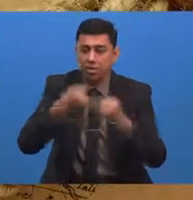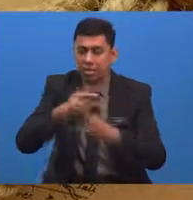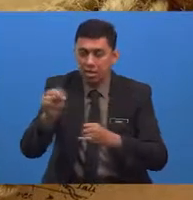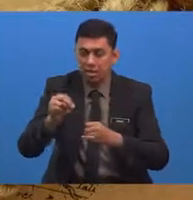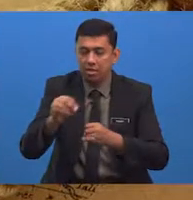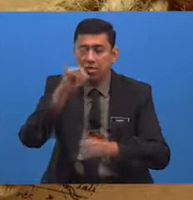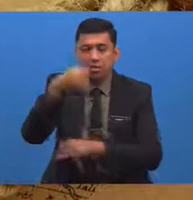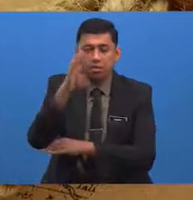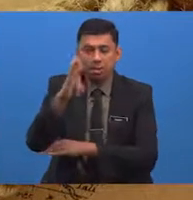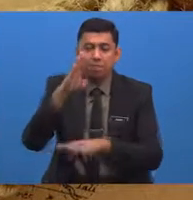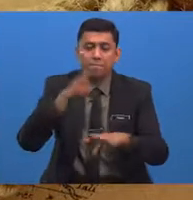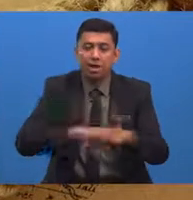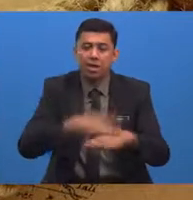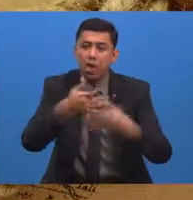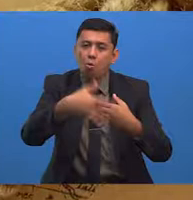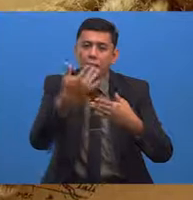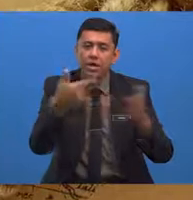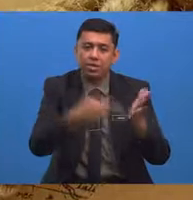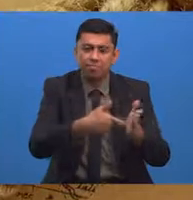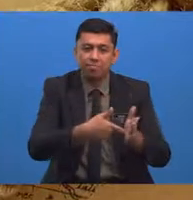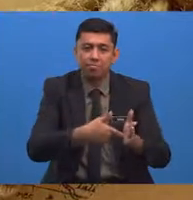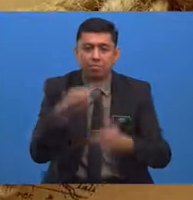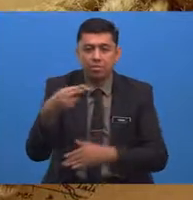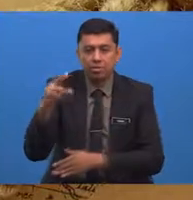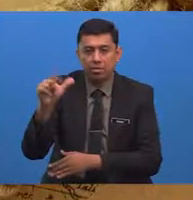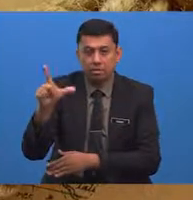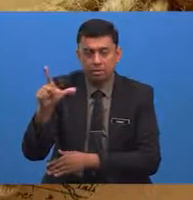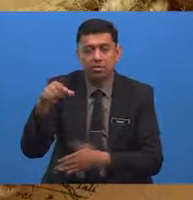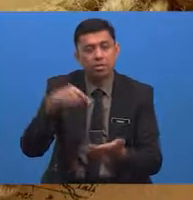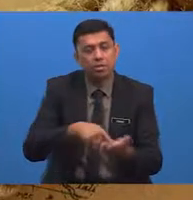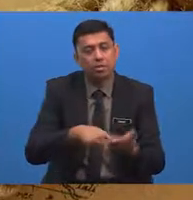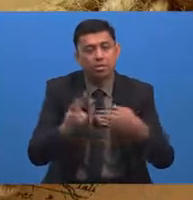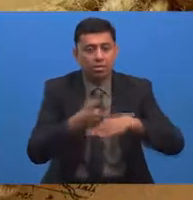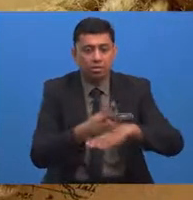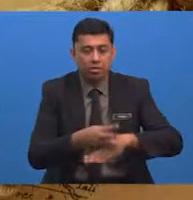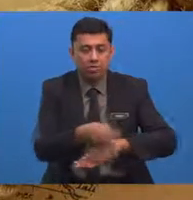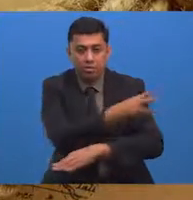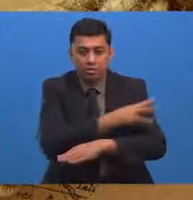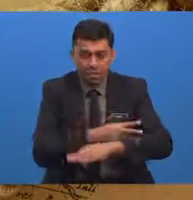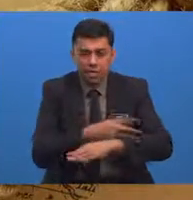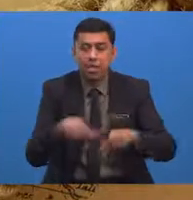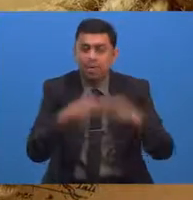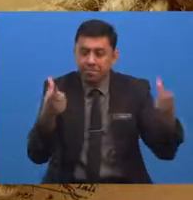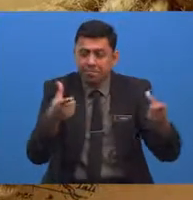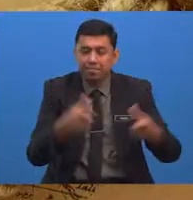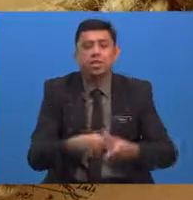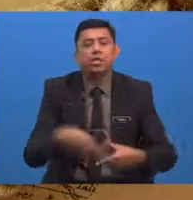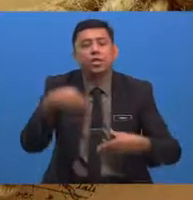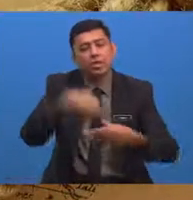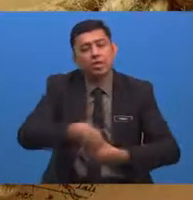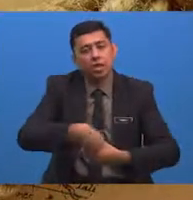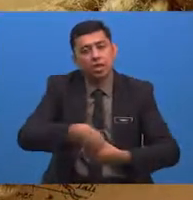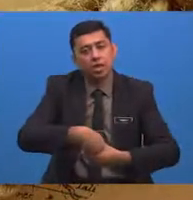James Brooke ini masih pada peringkat awal. Hal ini demikian kerana kawasan-kawasan lain di Sarawak masih